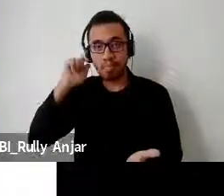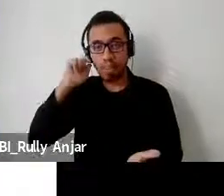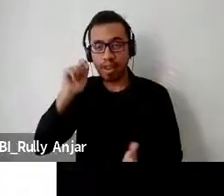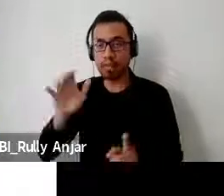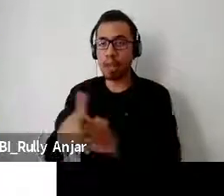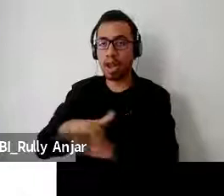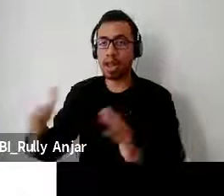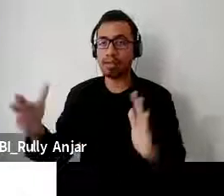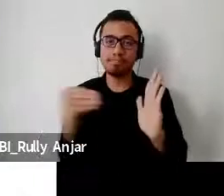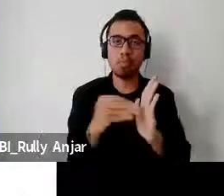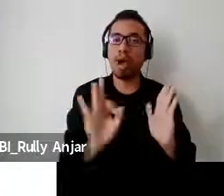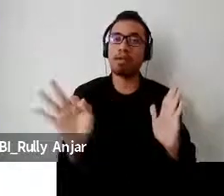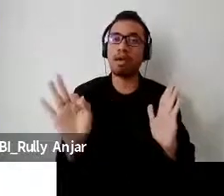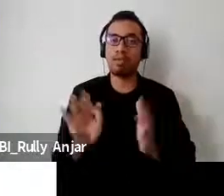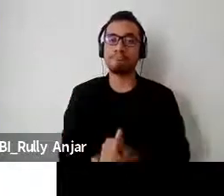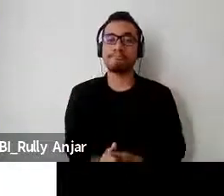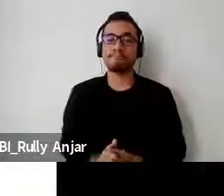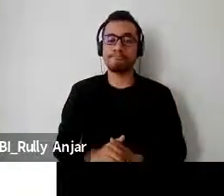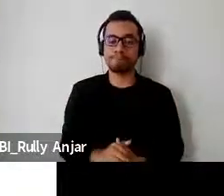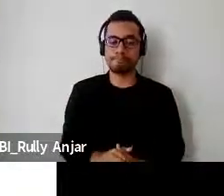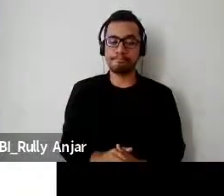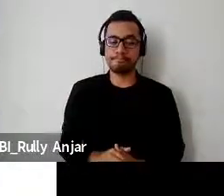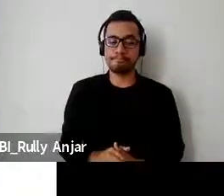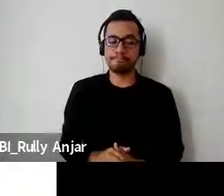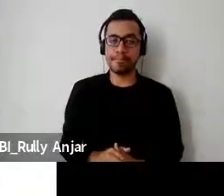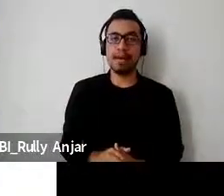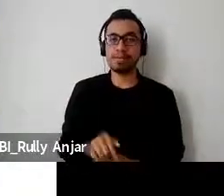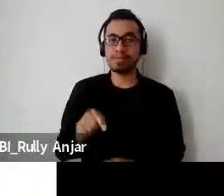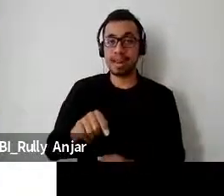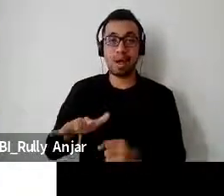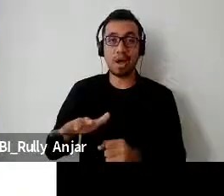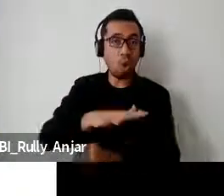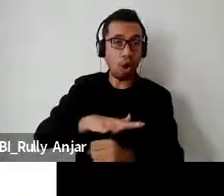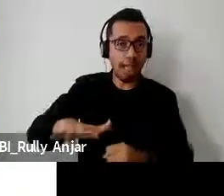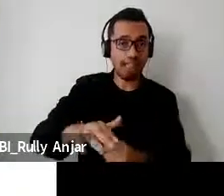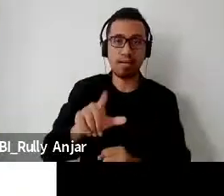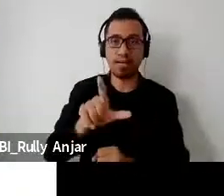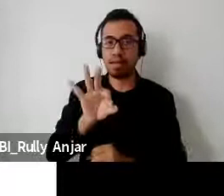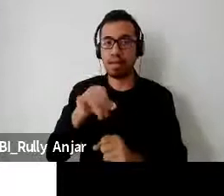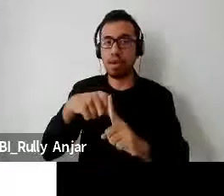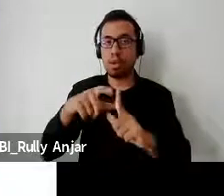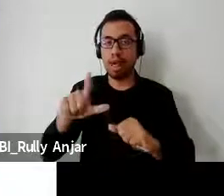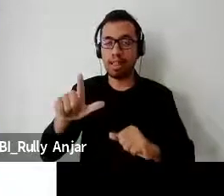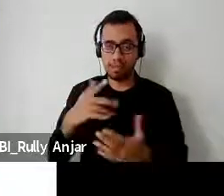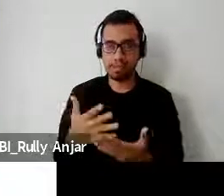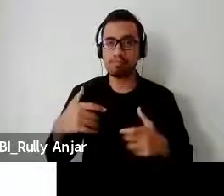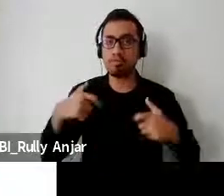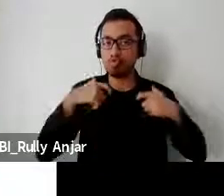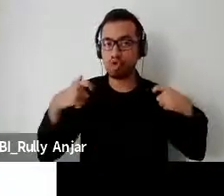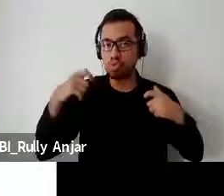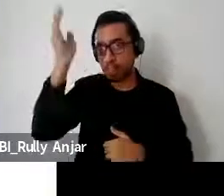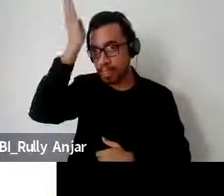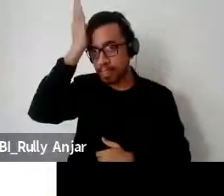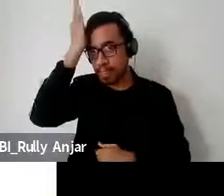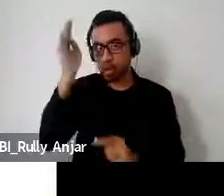ya. Kemudian di tingkat lokal, gubernur, bupati, dan wali kota ditugaskan menjadi ketua gugus